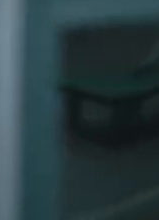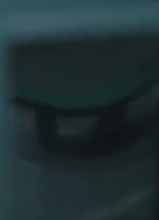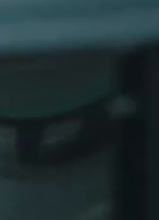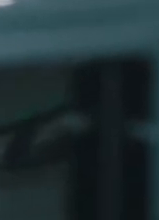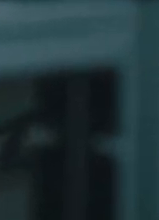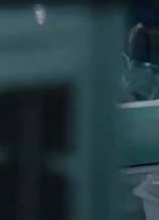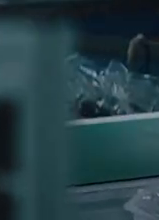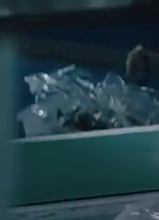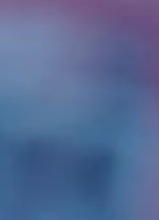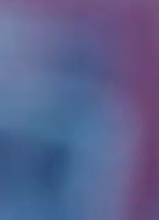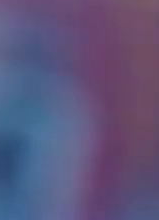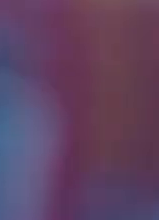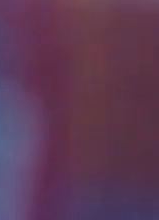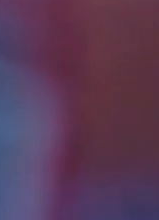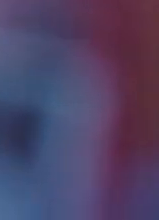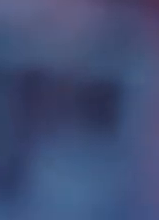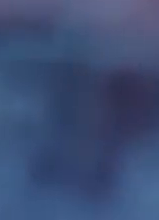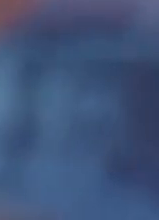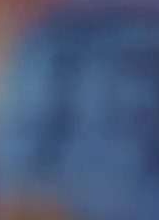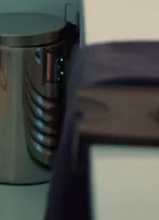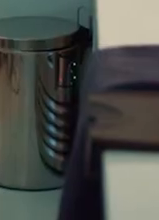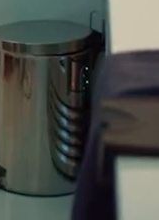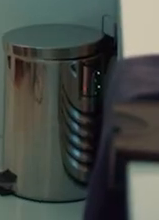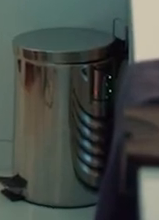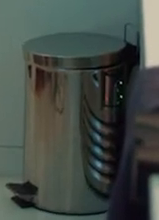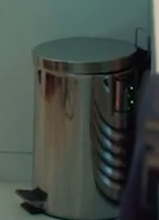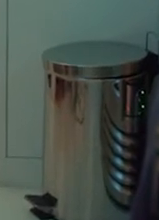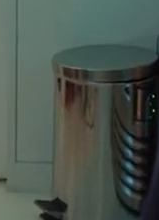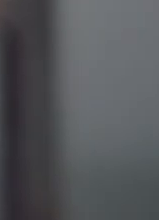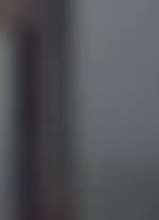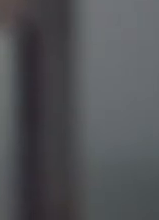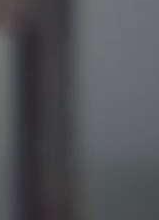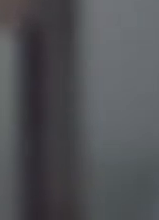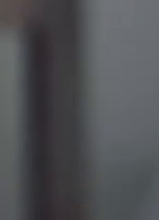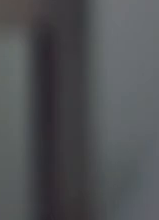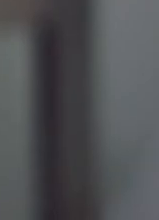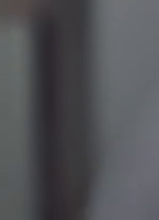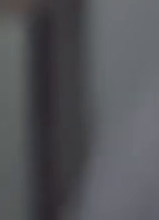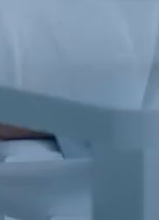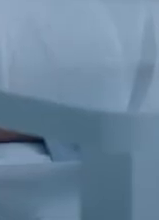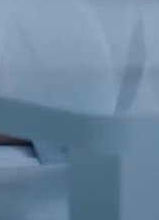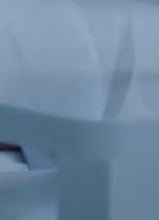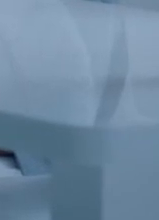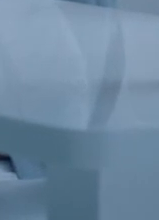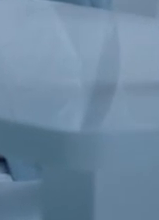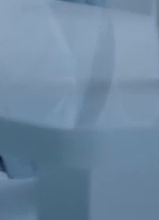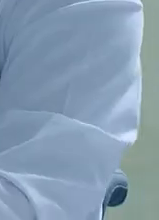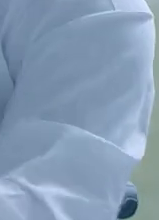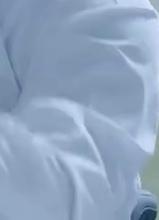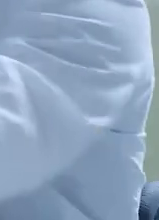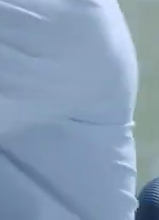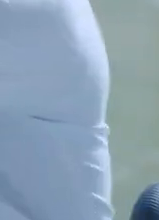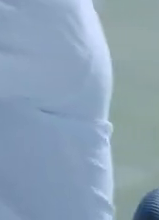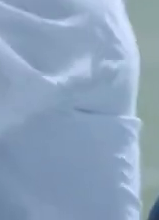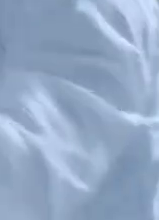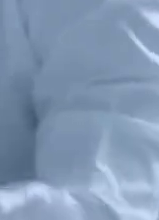성장하니까요. 회사를 사랑하고 동료를 아끼는 그저 평범한 구성원 중 한